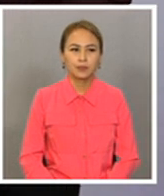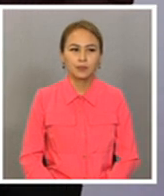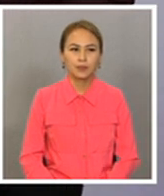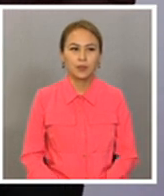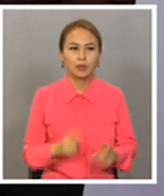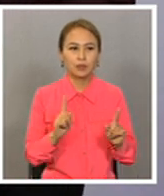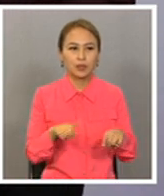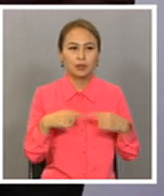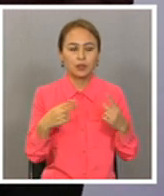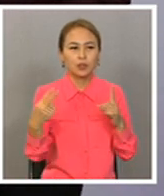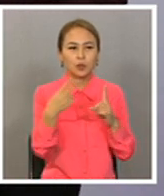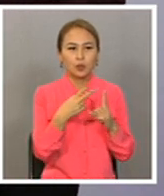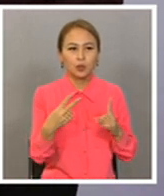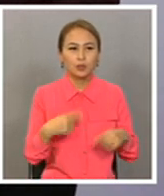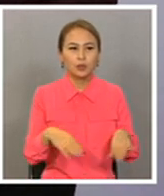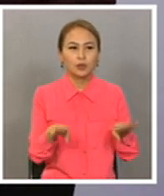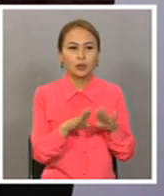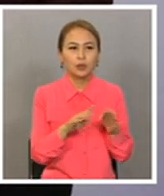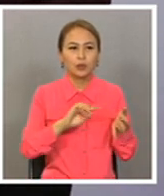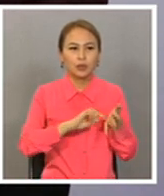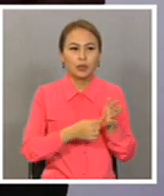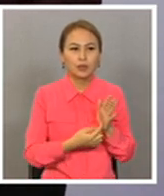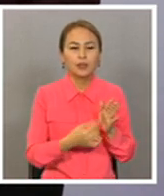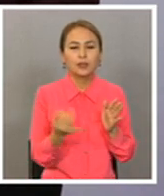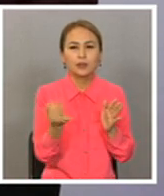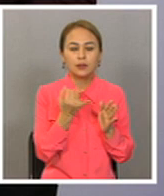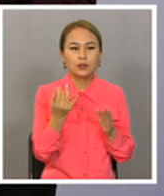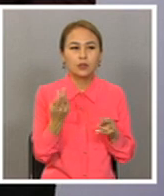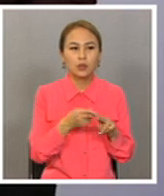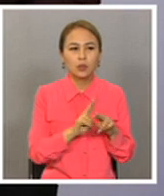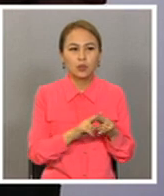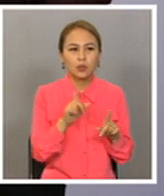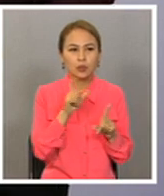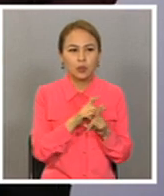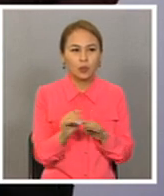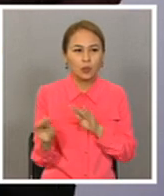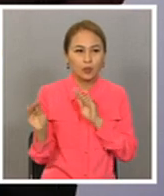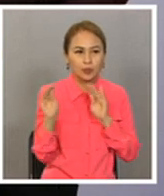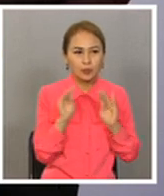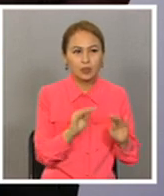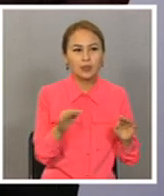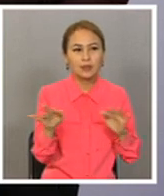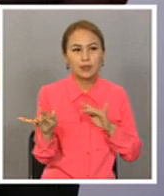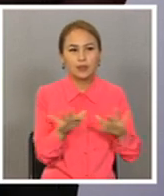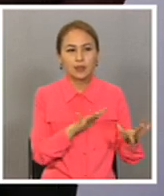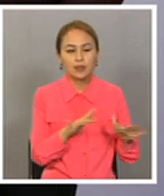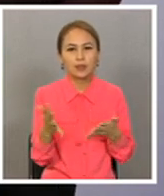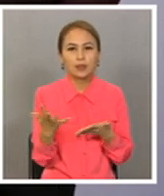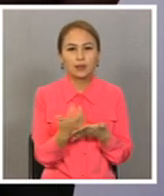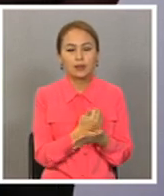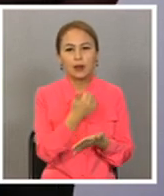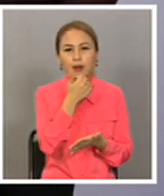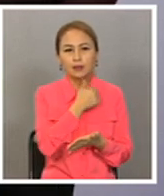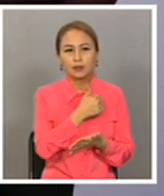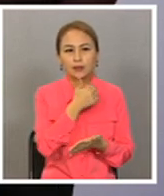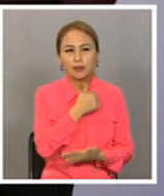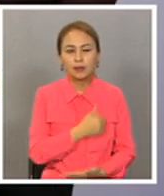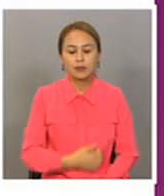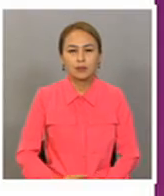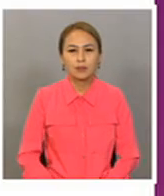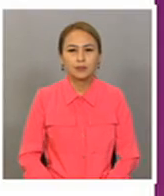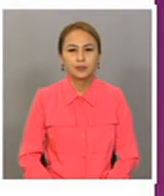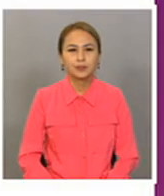Берілген үзінділерді көп нүктенің орнына тиісті сөздерді қойып, кейіпкер іс әрекетін